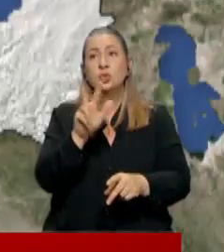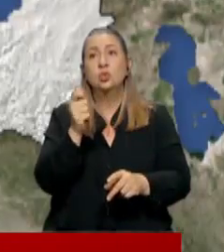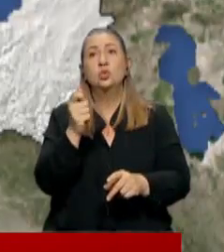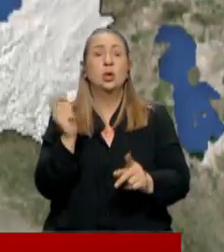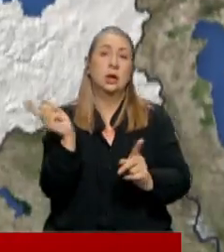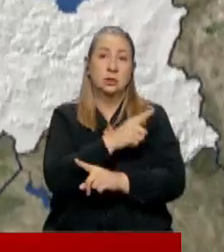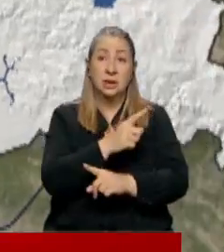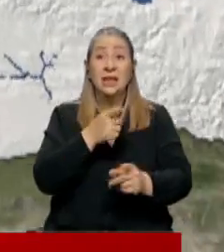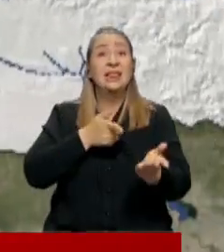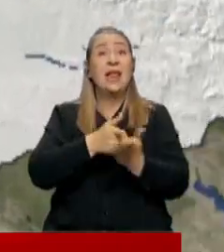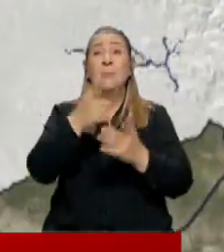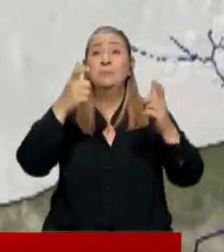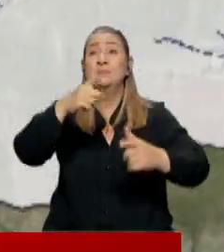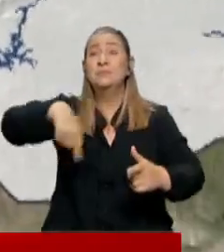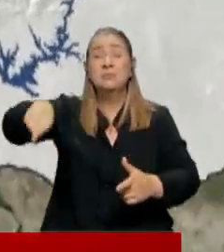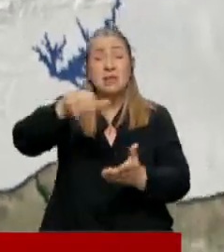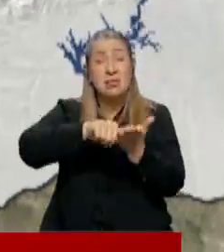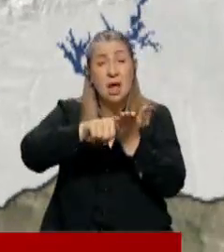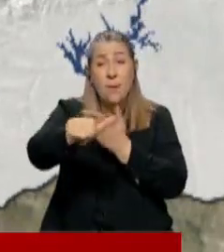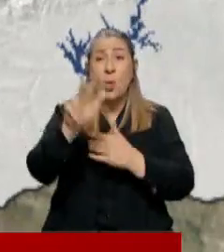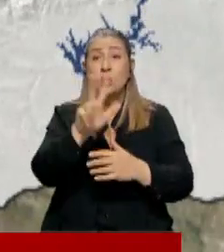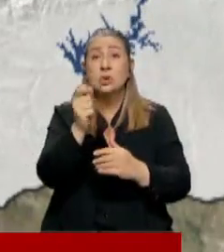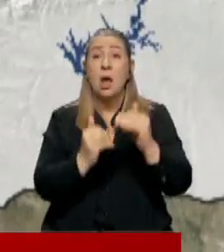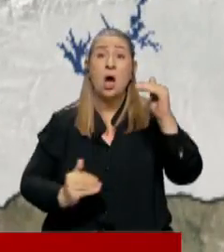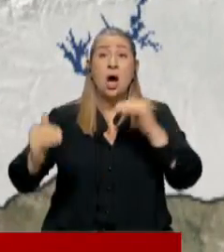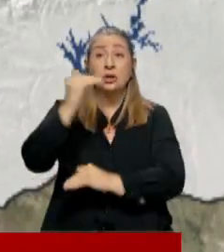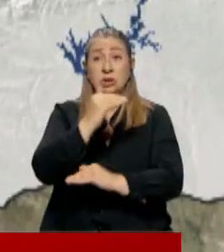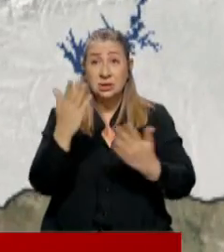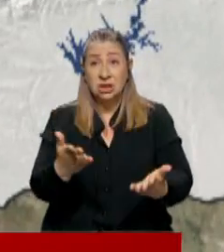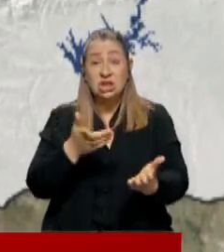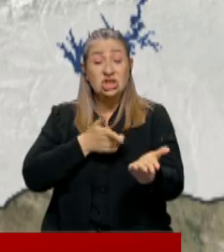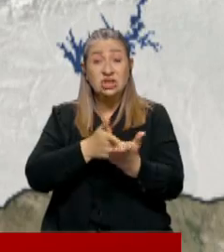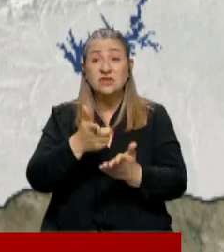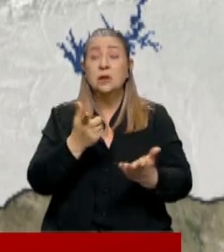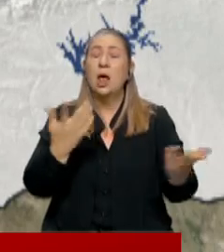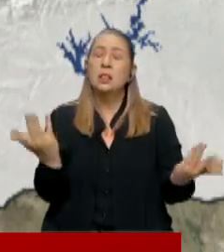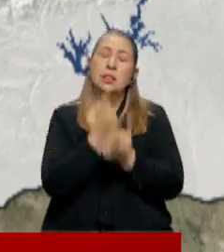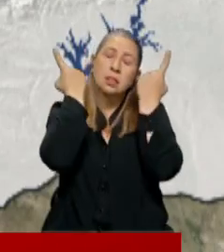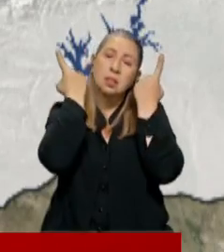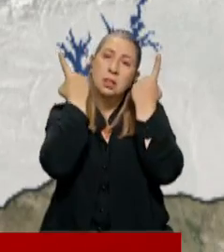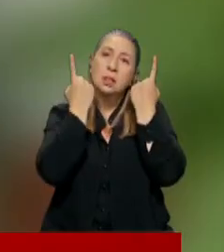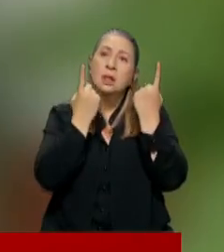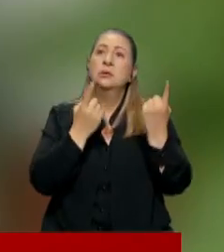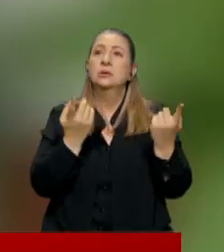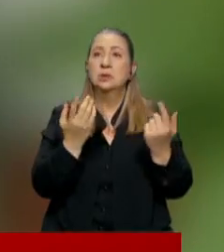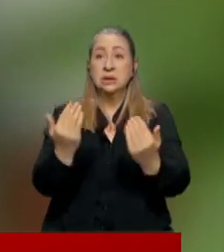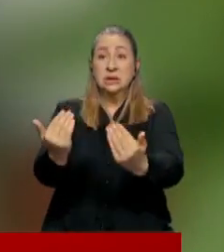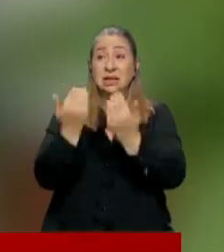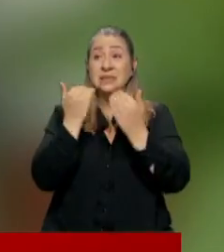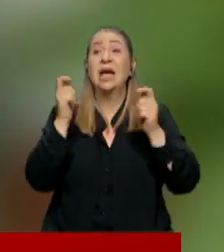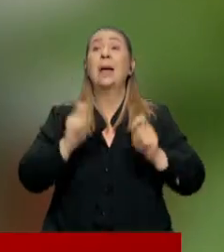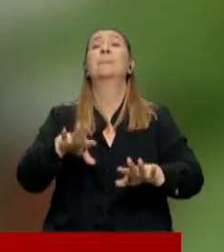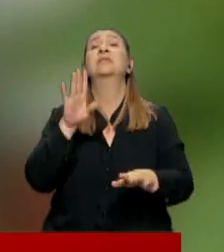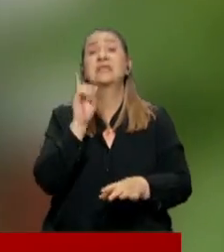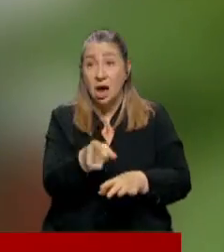döneceğiz. Tarım illerinin tamamında 30 lirayı aştı motorun fiyatı. Çiftçinin dayanacak gücü kalmadı. Destekleme